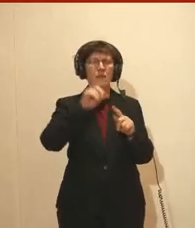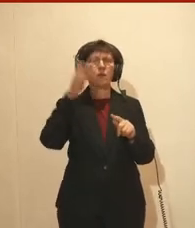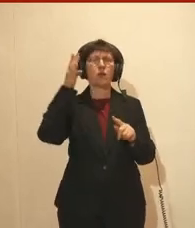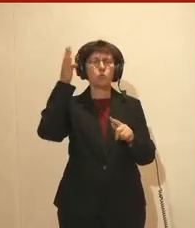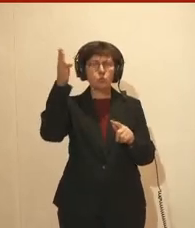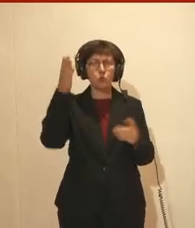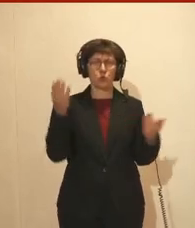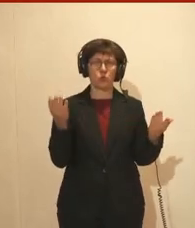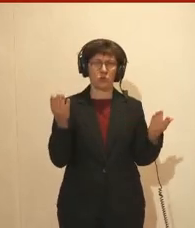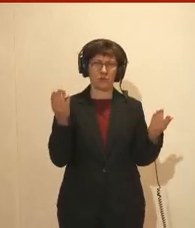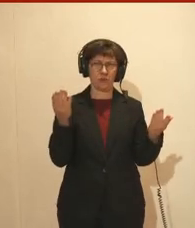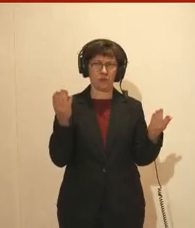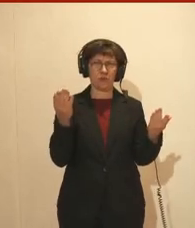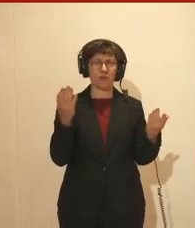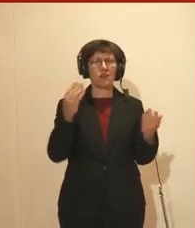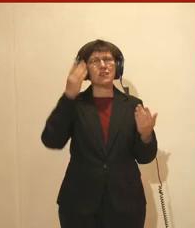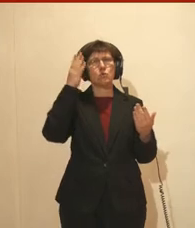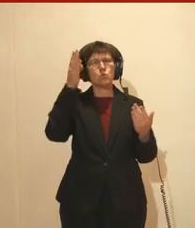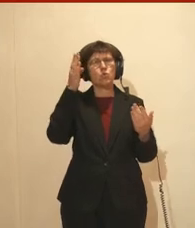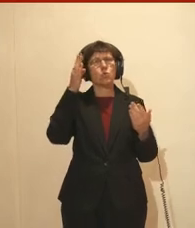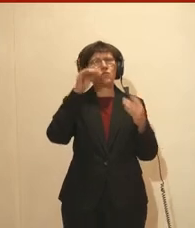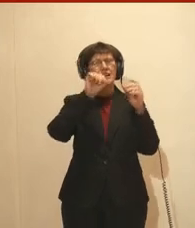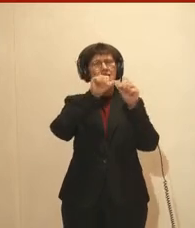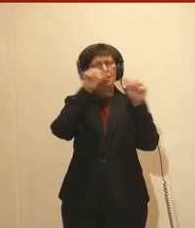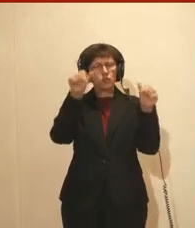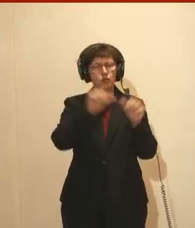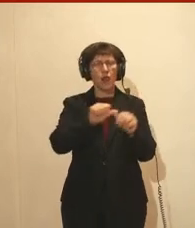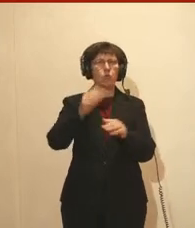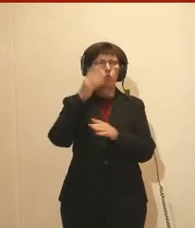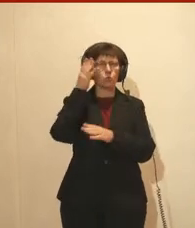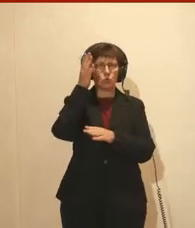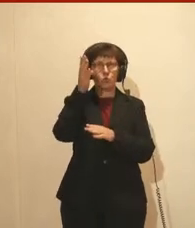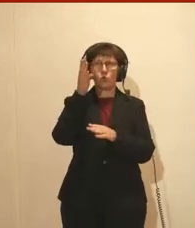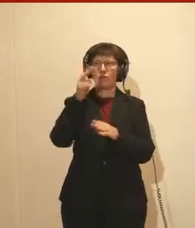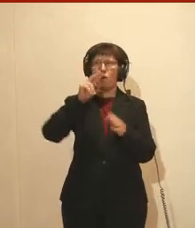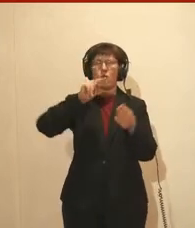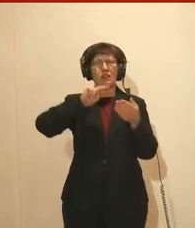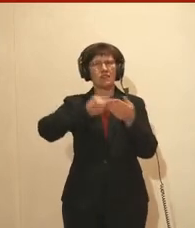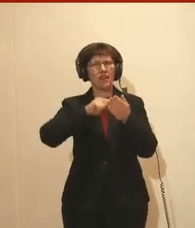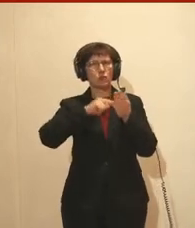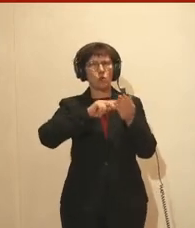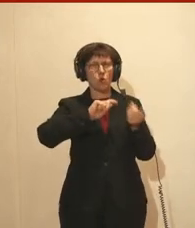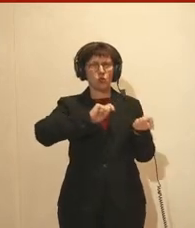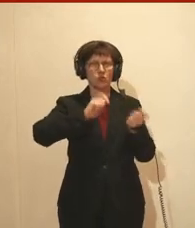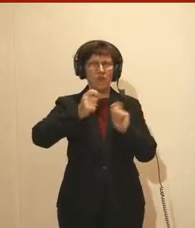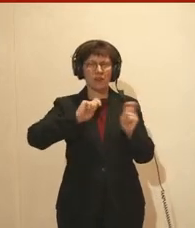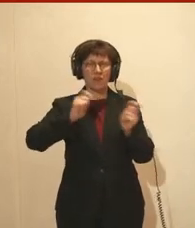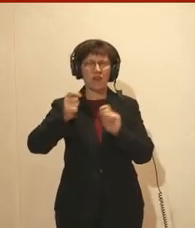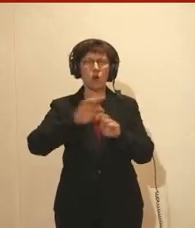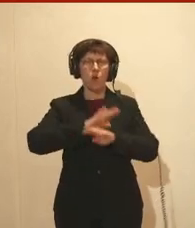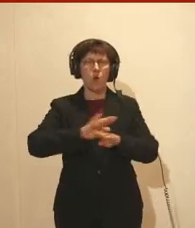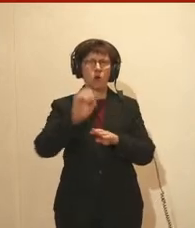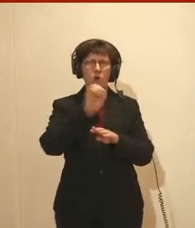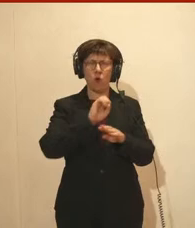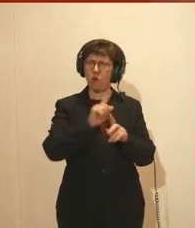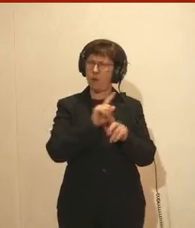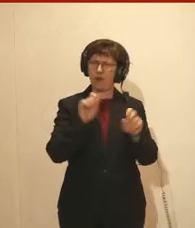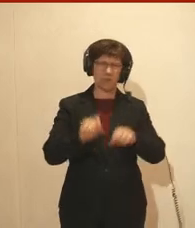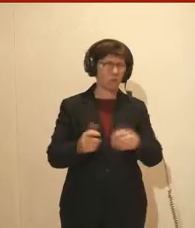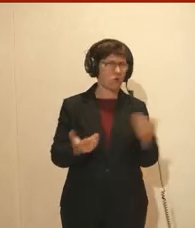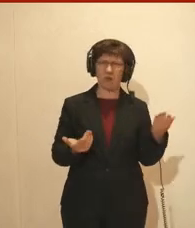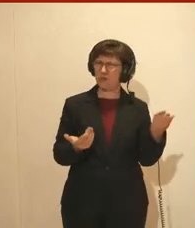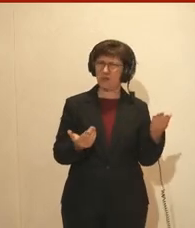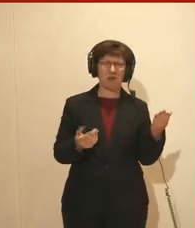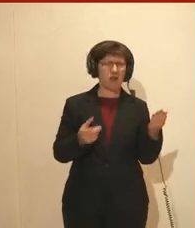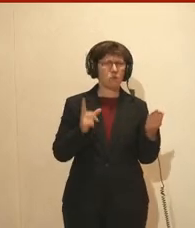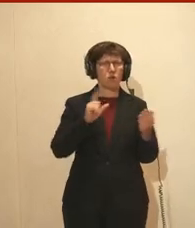und so eine zukunft so eine gestaltung der zukunft vor allem auch des technologischen wandels ist ja ohne europa nicht denkbar ist also immer sozusagen